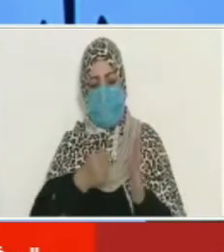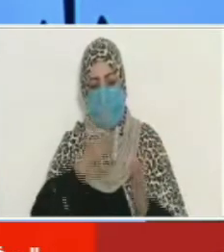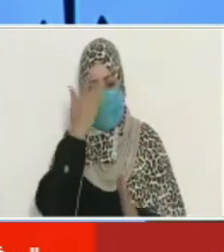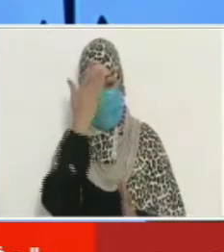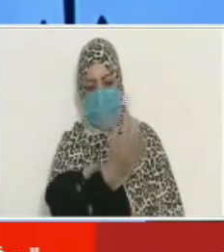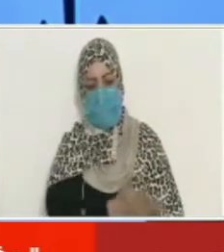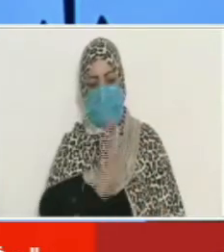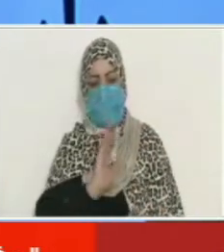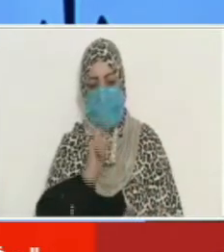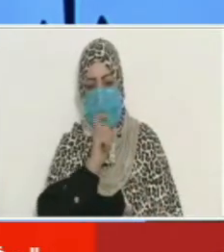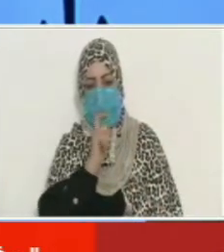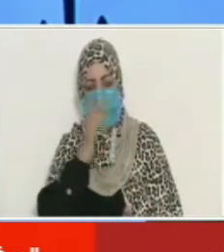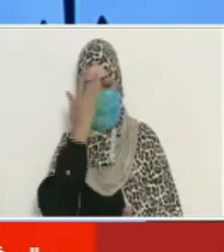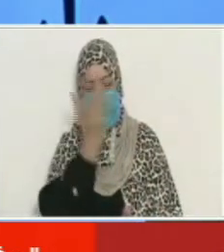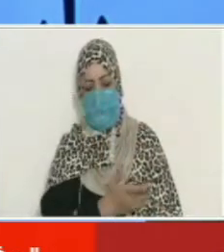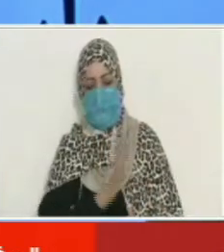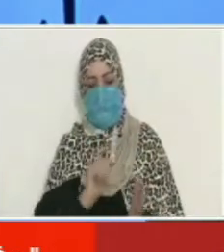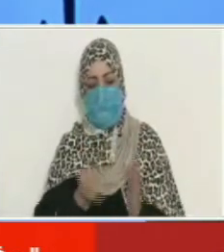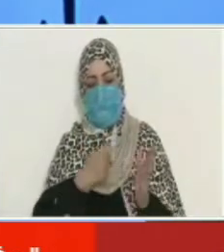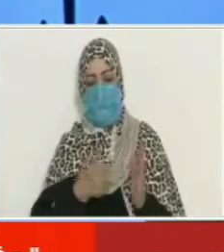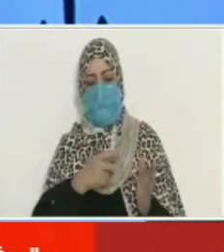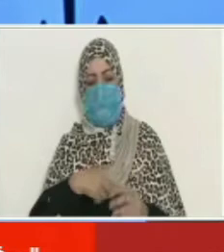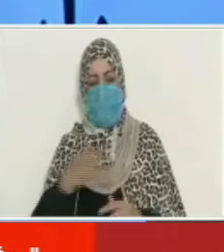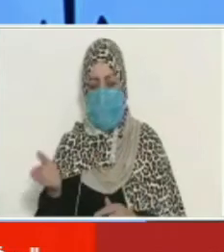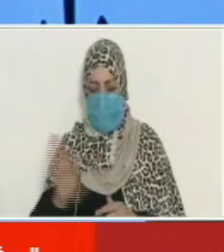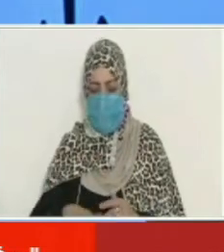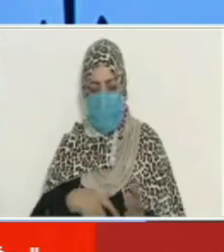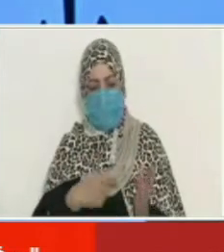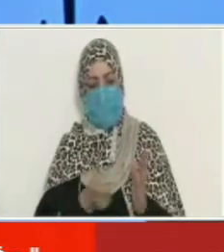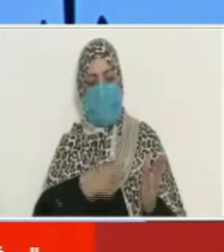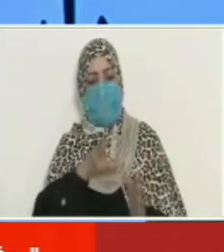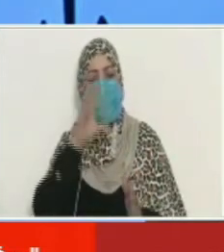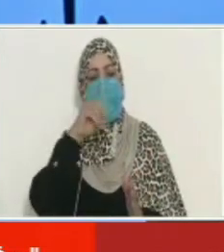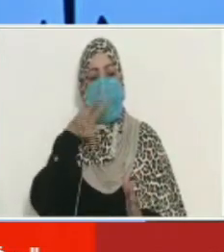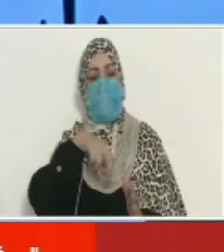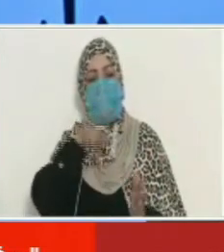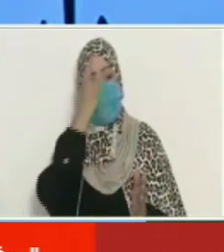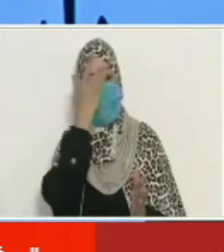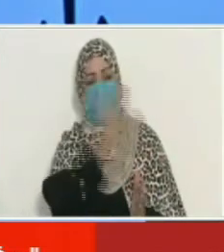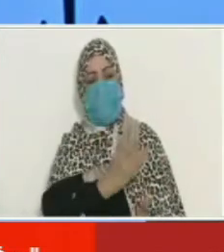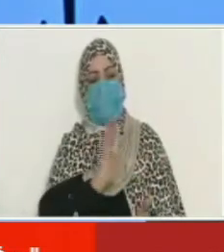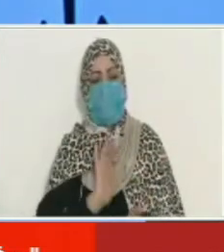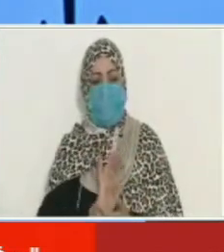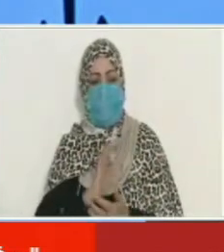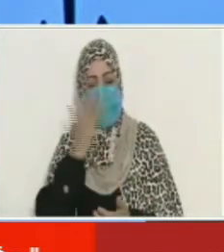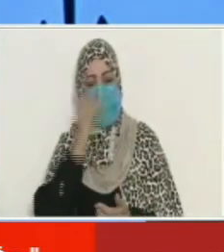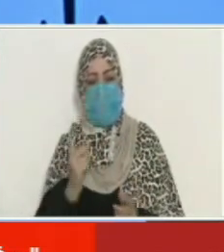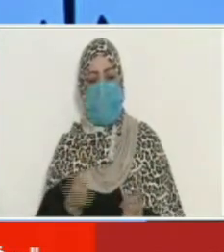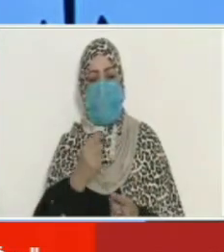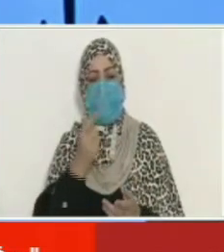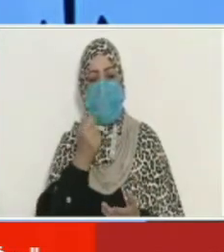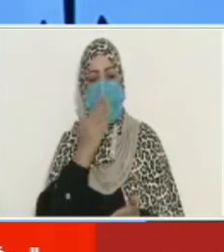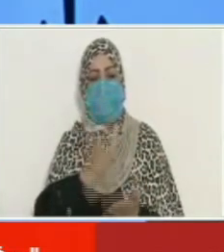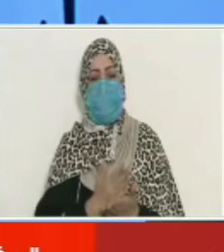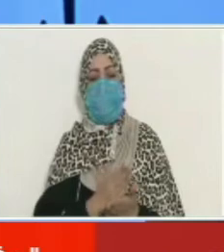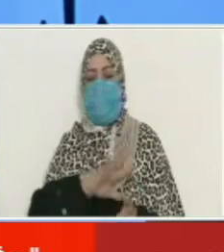أعطاها شيئا من المال، قال ولا حق لها في باقي ممتلكاتي في التركة يعني. فأقول والله أعلم،